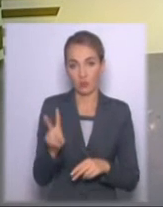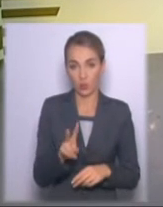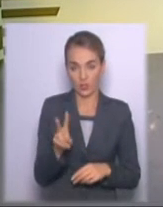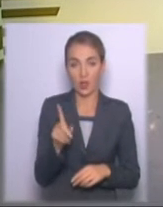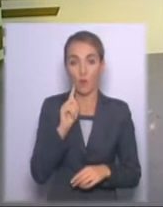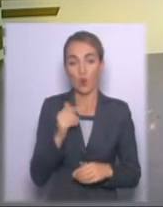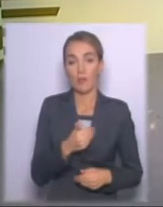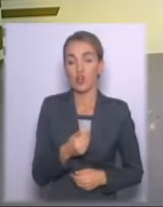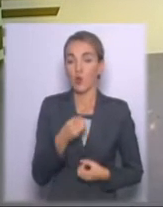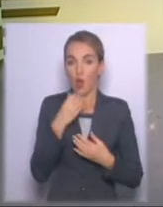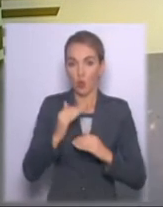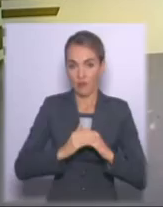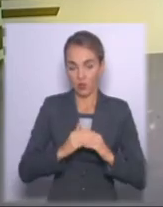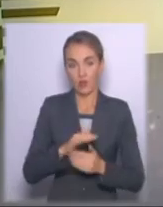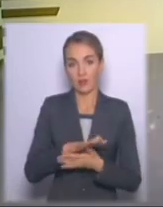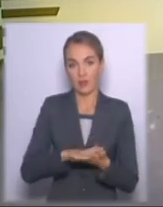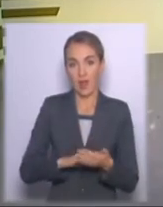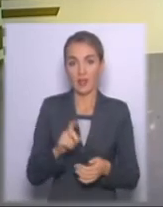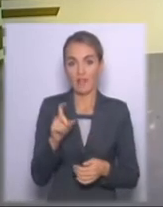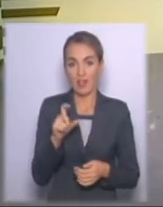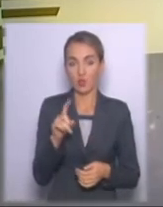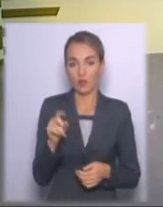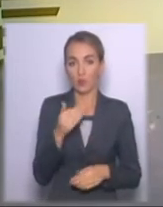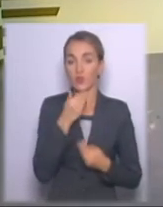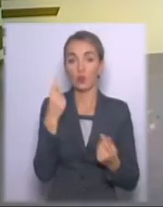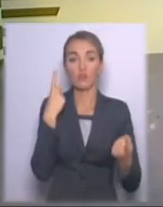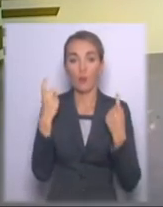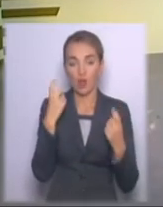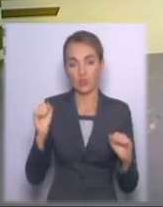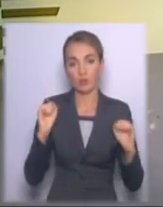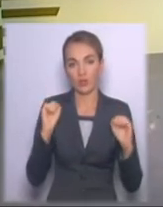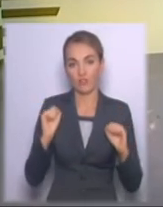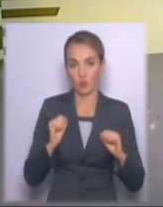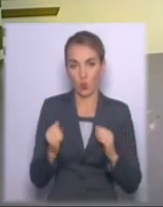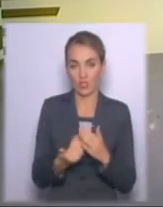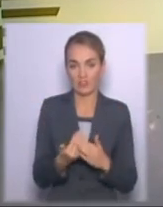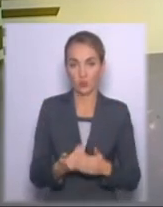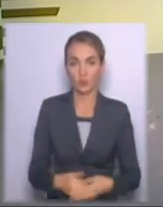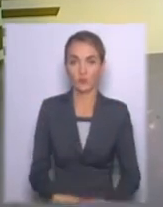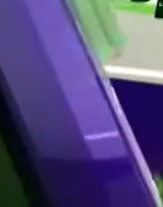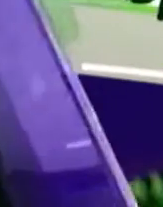поки бажаю гарного вечора. Далі Євгенія Золотоверха з останньою інформацією зі спортивного світу.